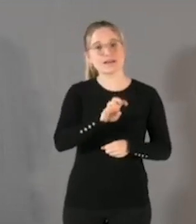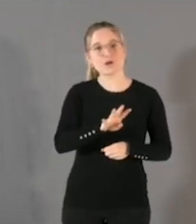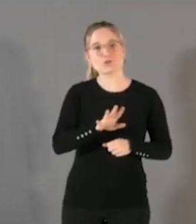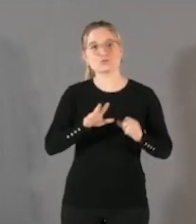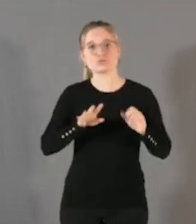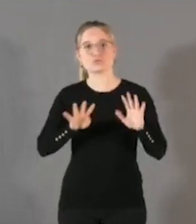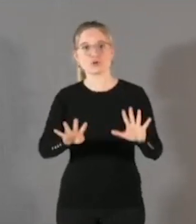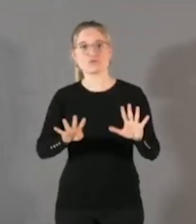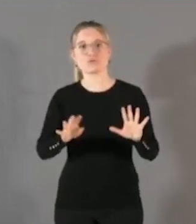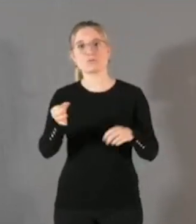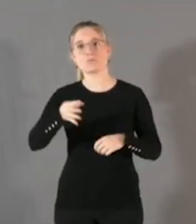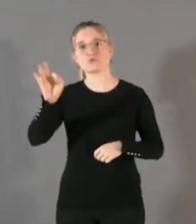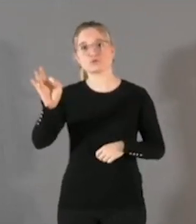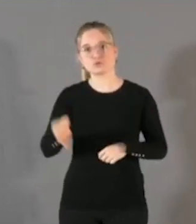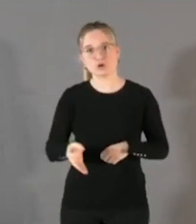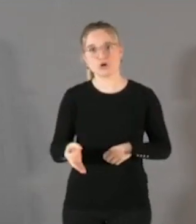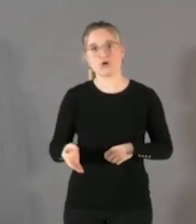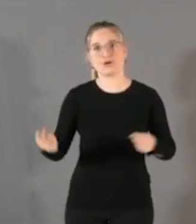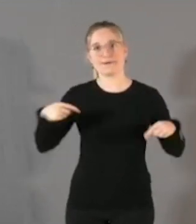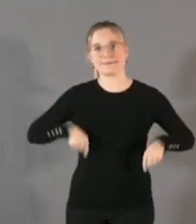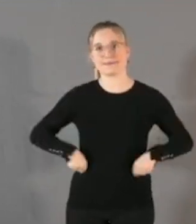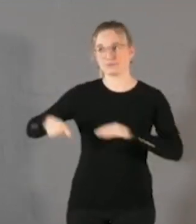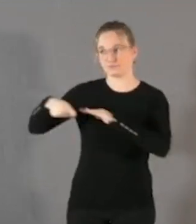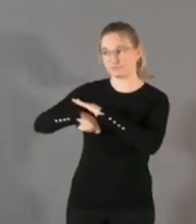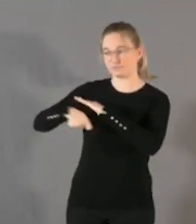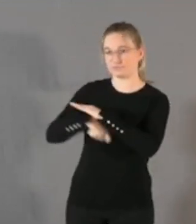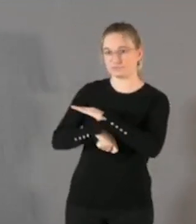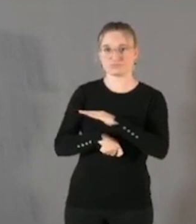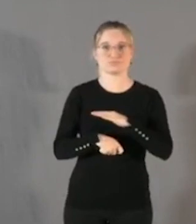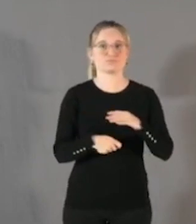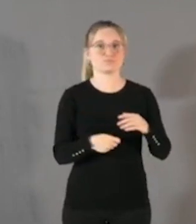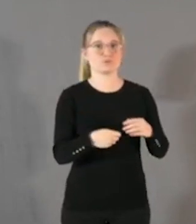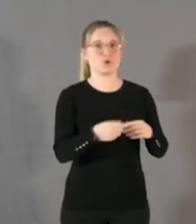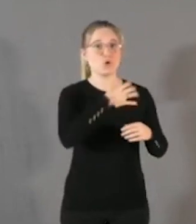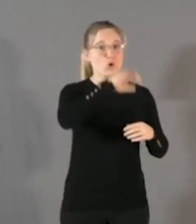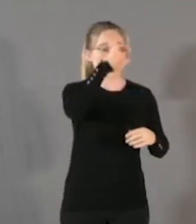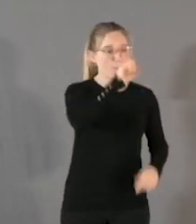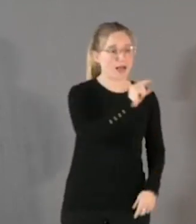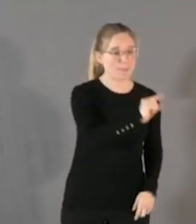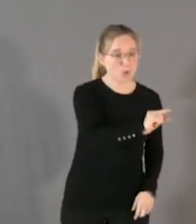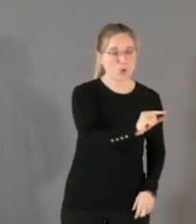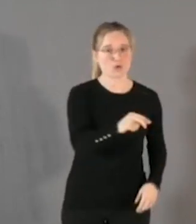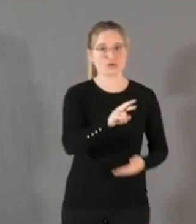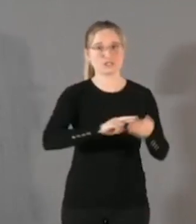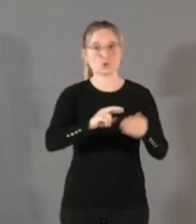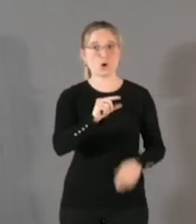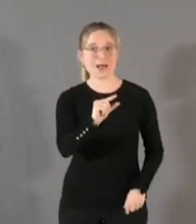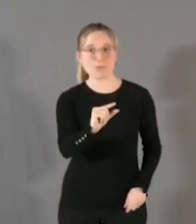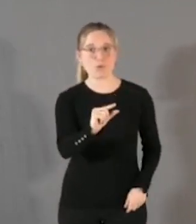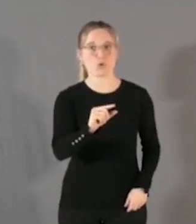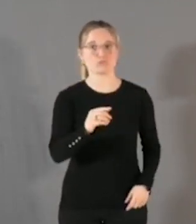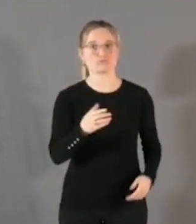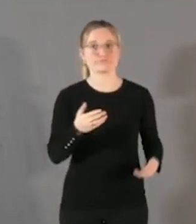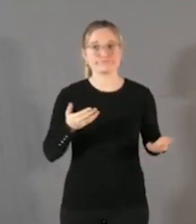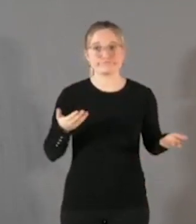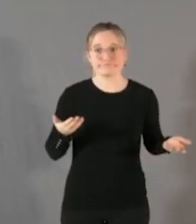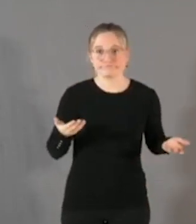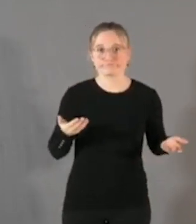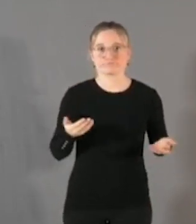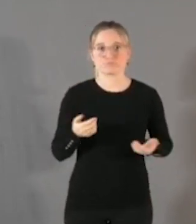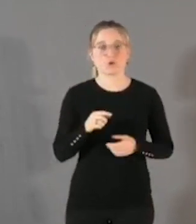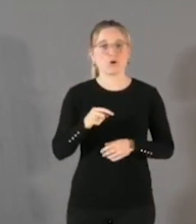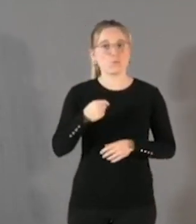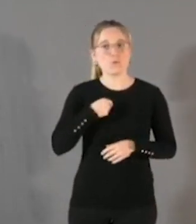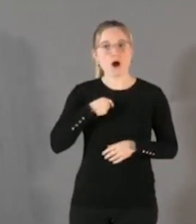1% seulement qui viennent de l'Europe et 7% de la région. Alors moi, je ne suis pas l'avocat de M. Muselier. Je crois qu'il marque